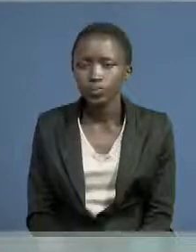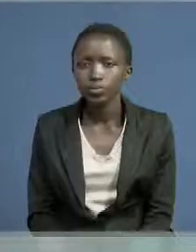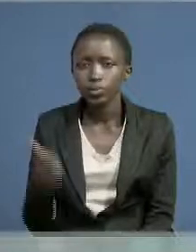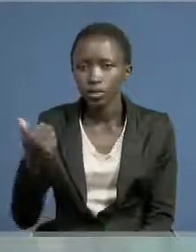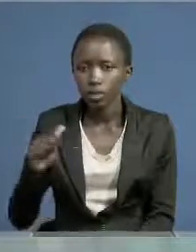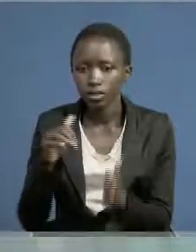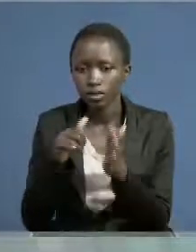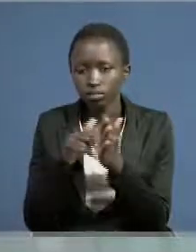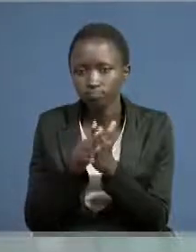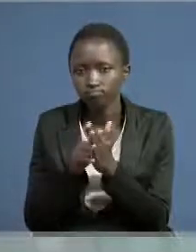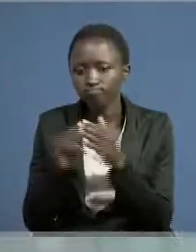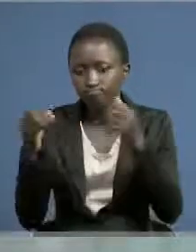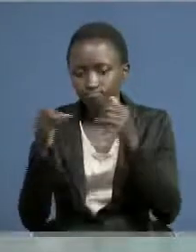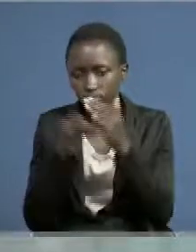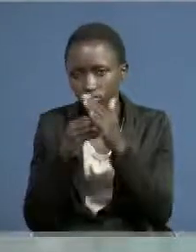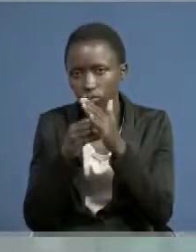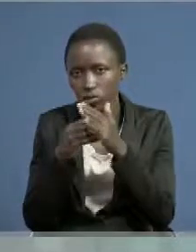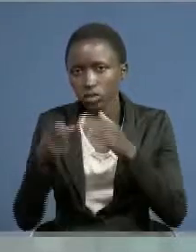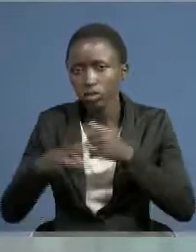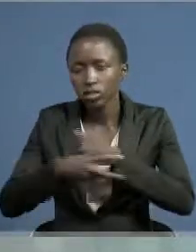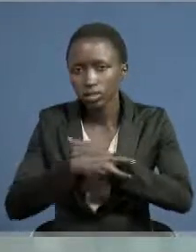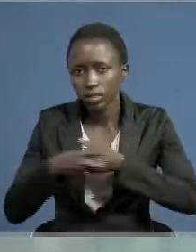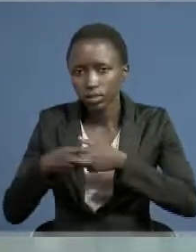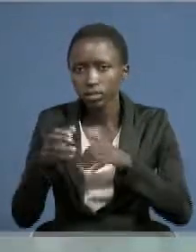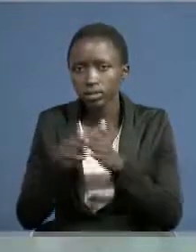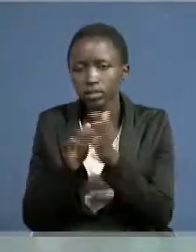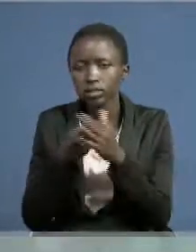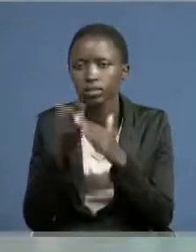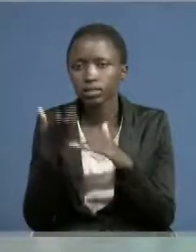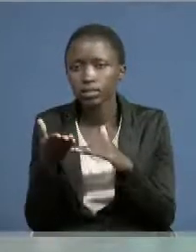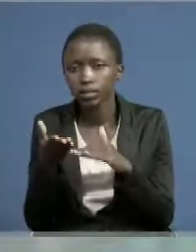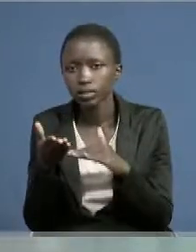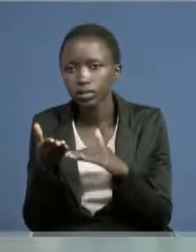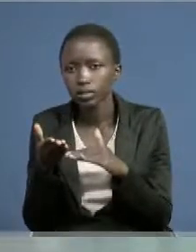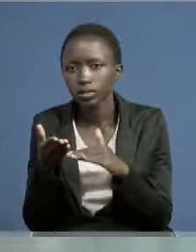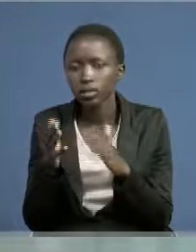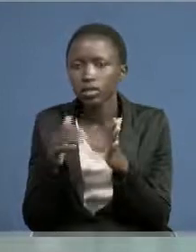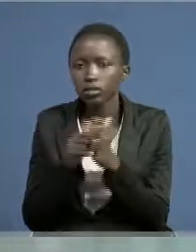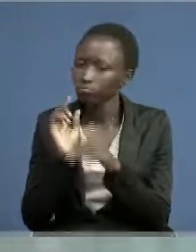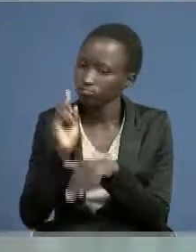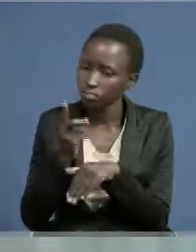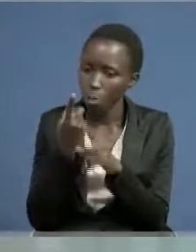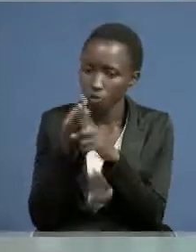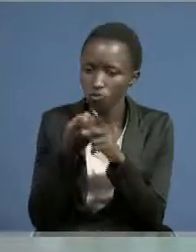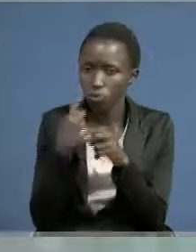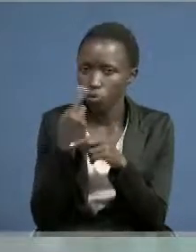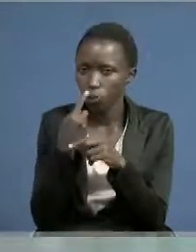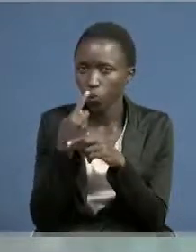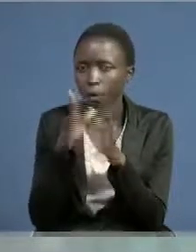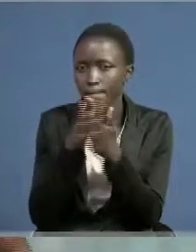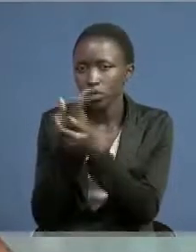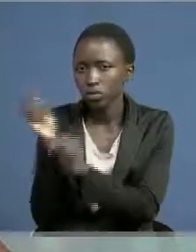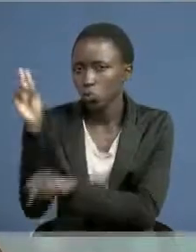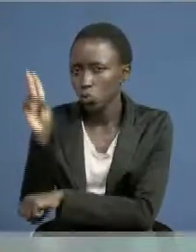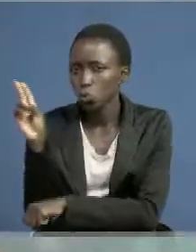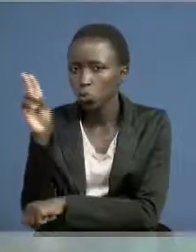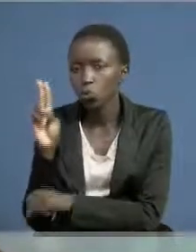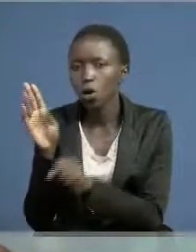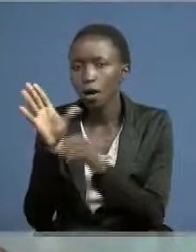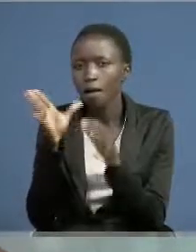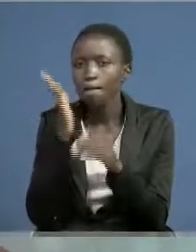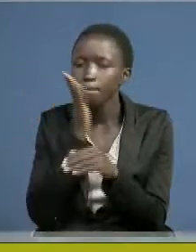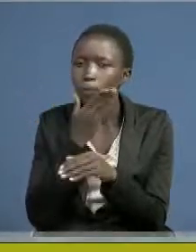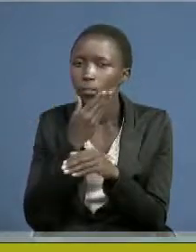Yeyote atakayehusika katika udanganyifu wa mitihani ataadhibiwa vikali. Hili ni onyo kutoka kwa Rais Uhuru Kenyatta. Pia wazazi na